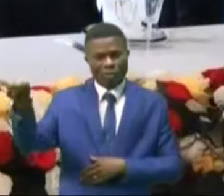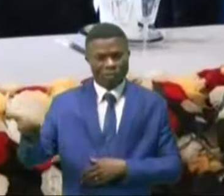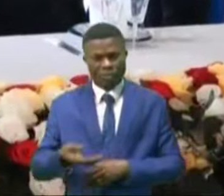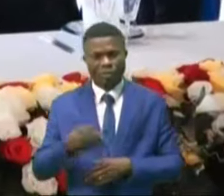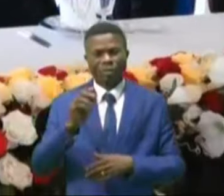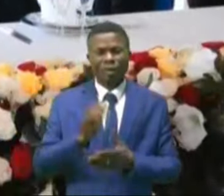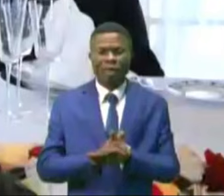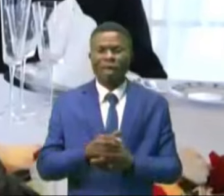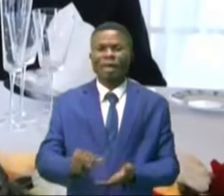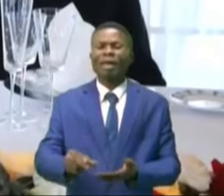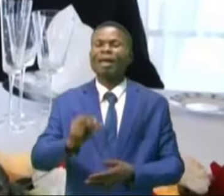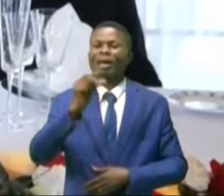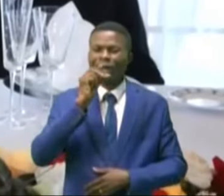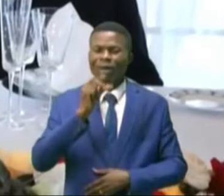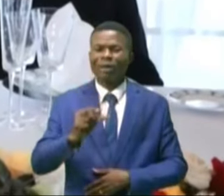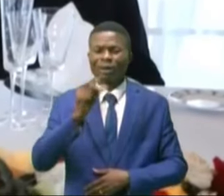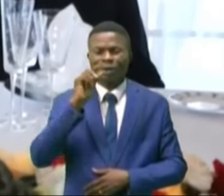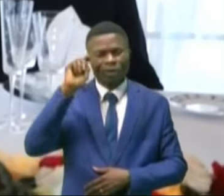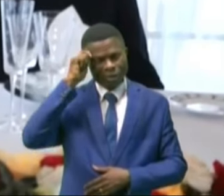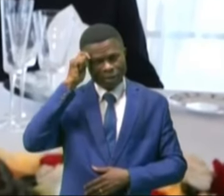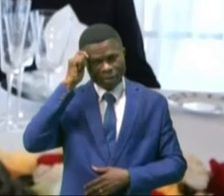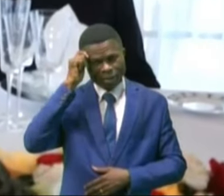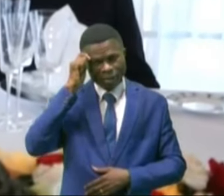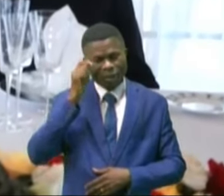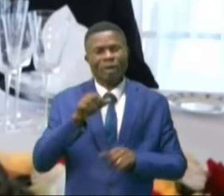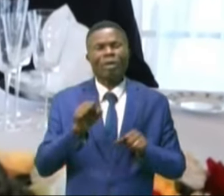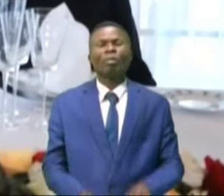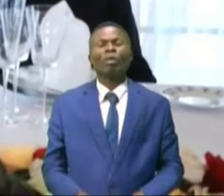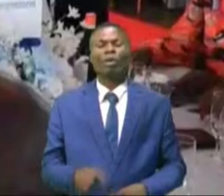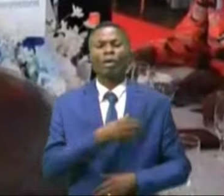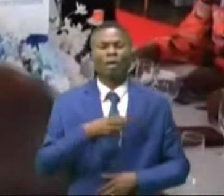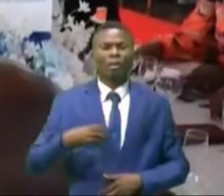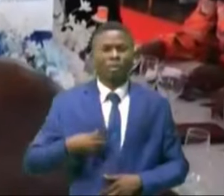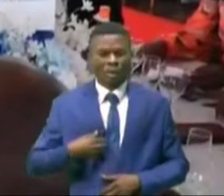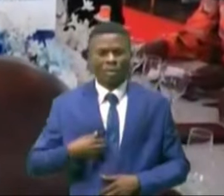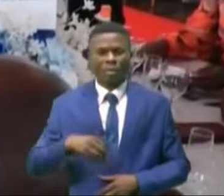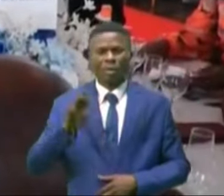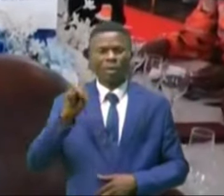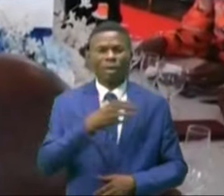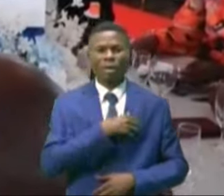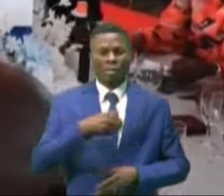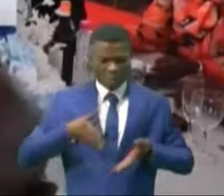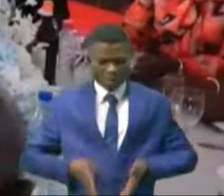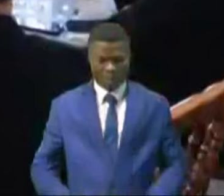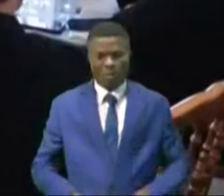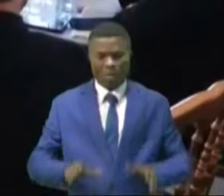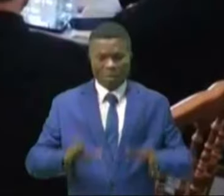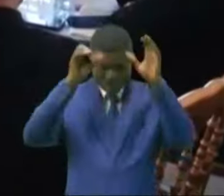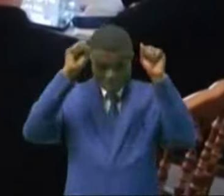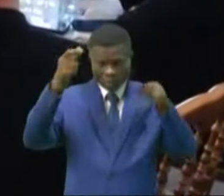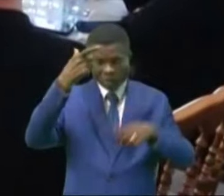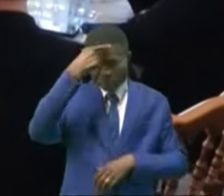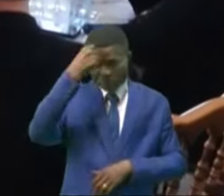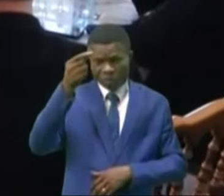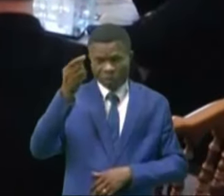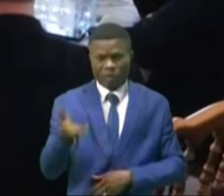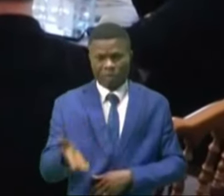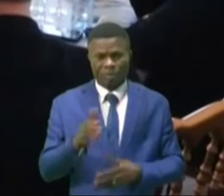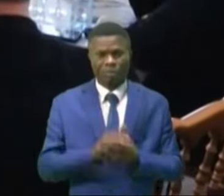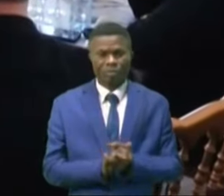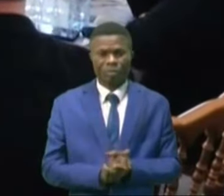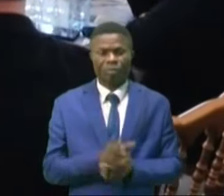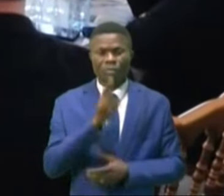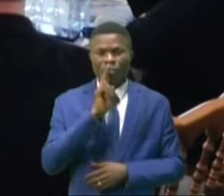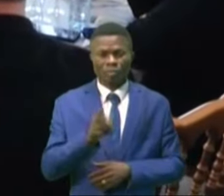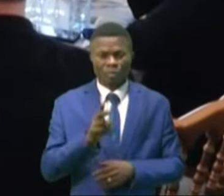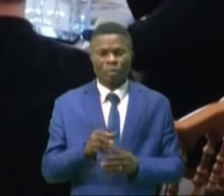déjeuner en raison de la commémoration de la mort de Mama Mouebara, mère biologique de son homologue. C'est certainement